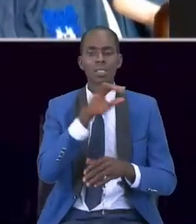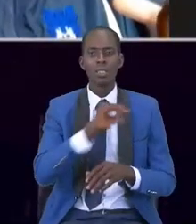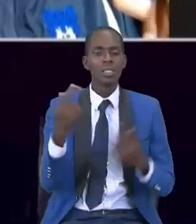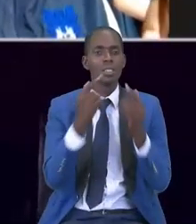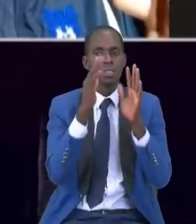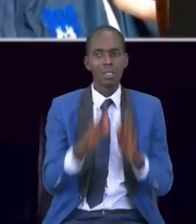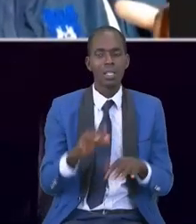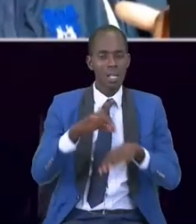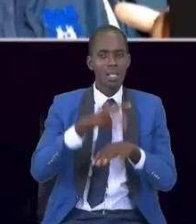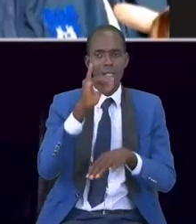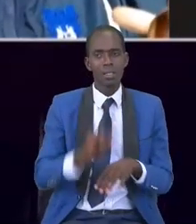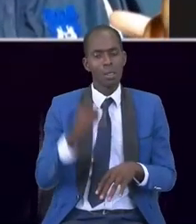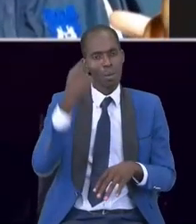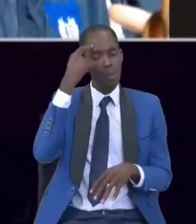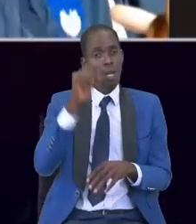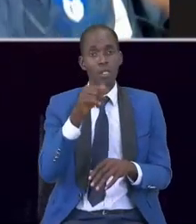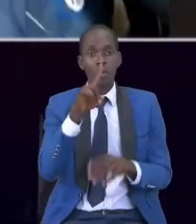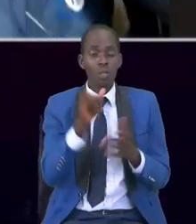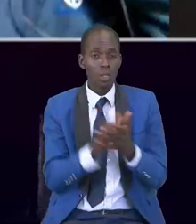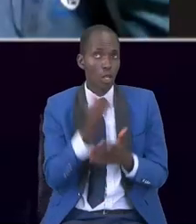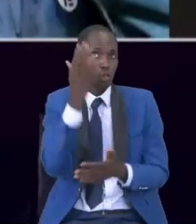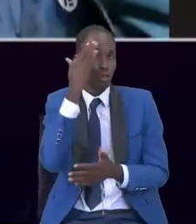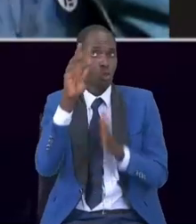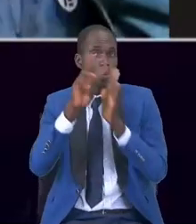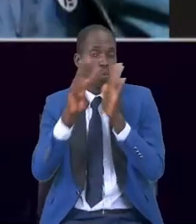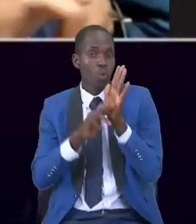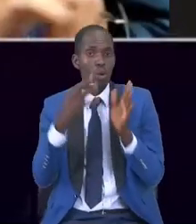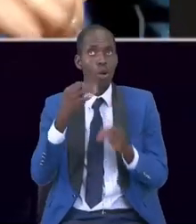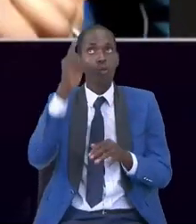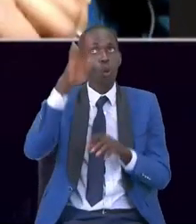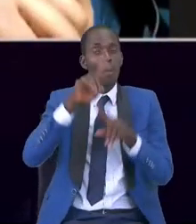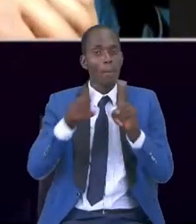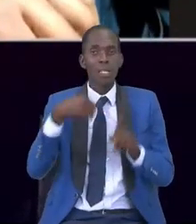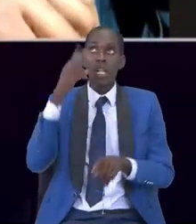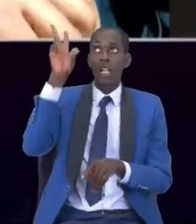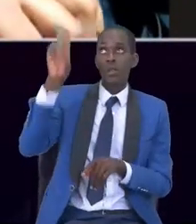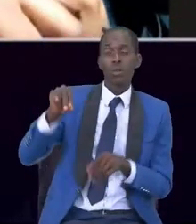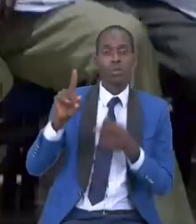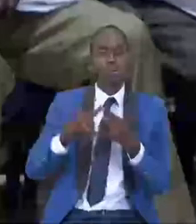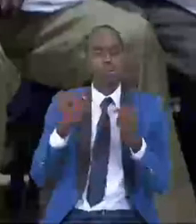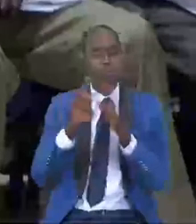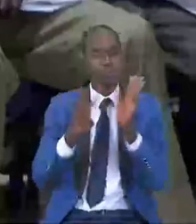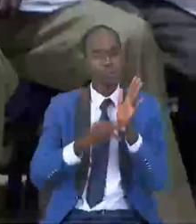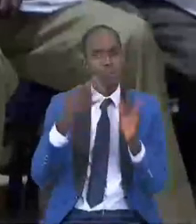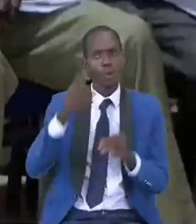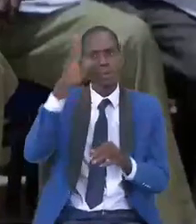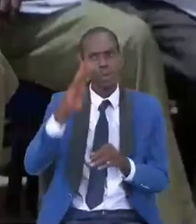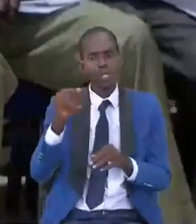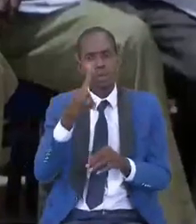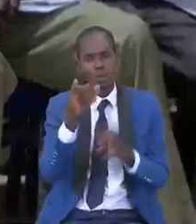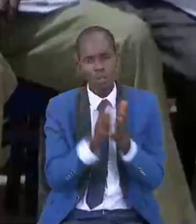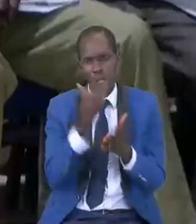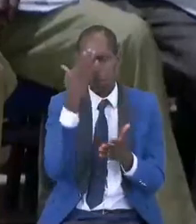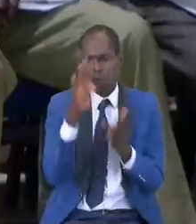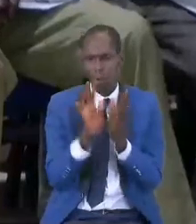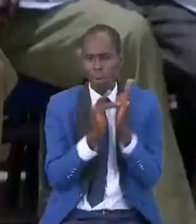un homme charnel. Quiconque connaît la pensée de Dieu et qui dit non à cela, quiconque connaît la direction des Écritures et